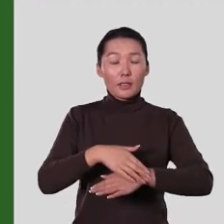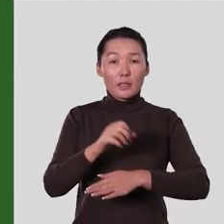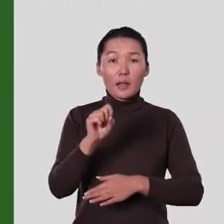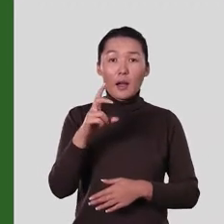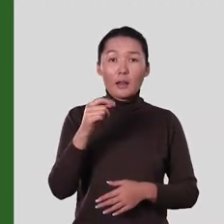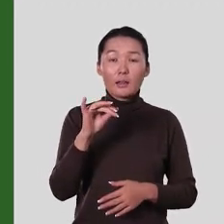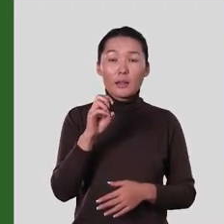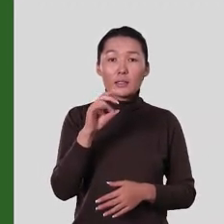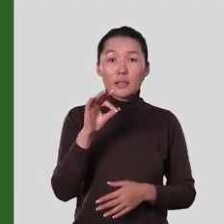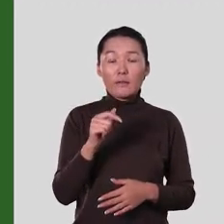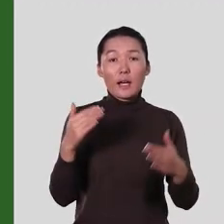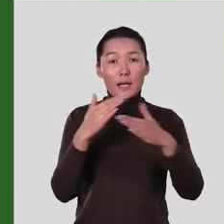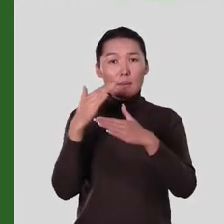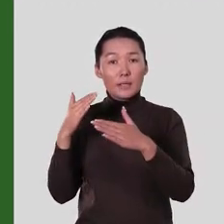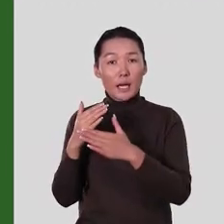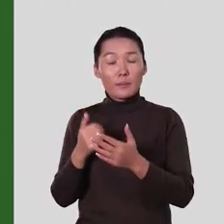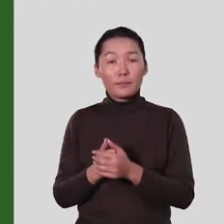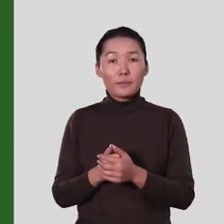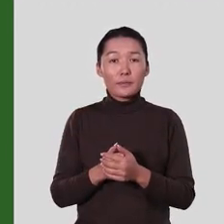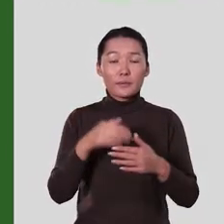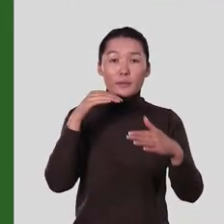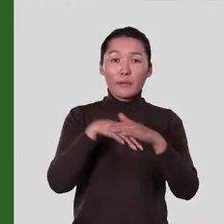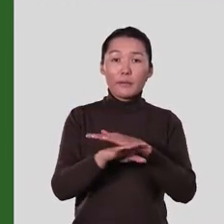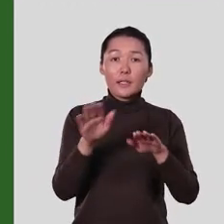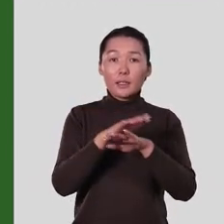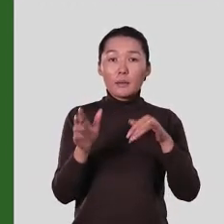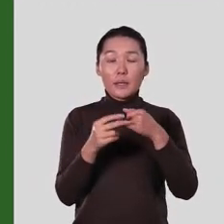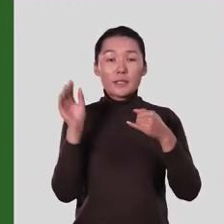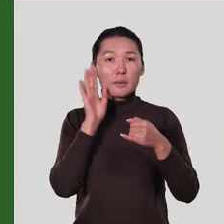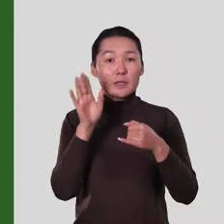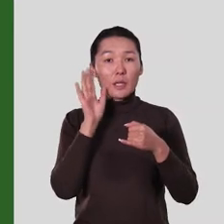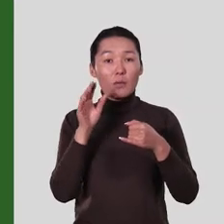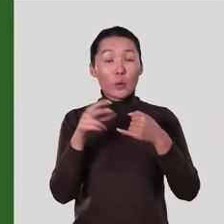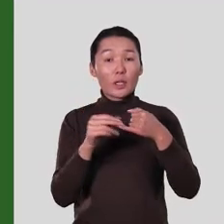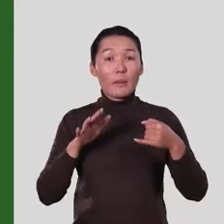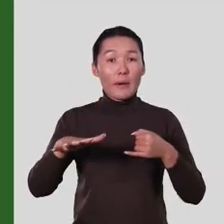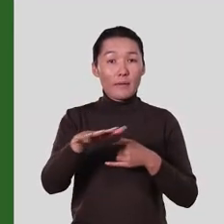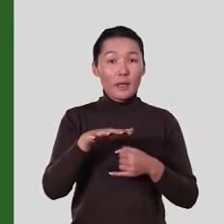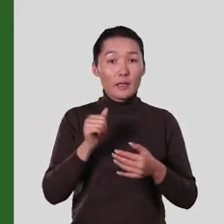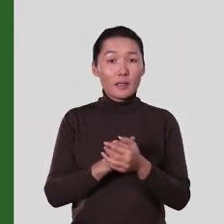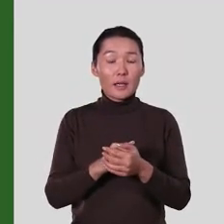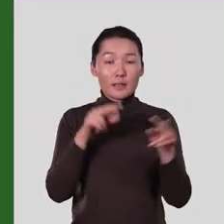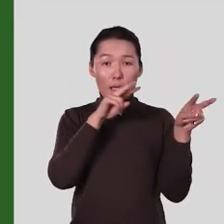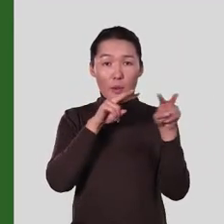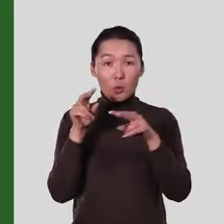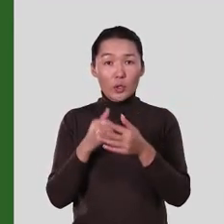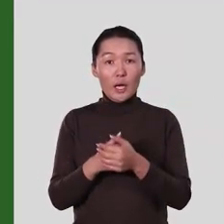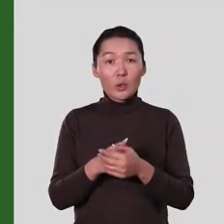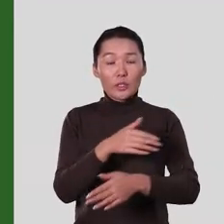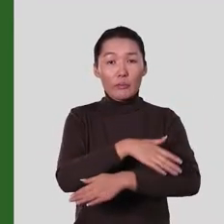хребта. Выходы подземных вод на земную поверхность наблюдаются вне